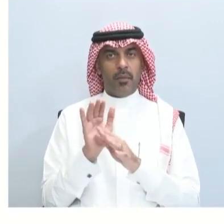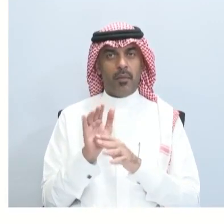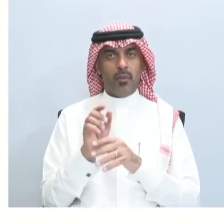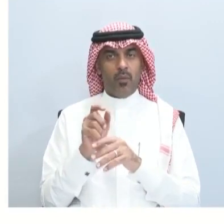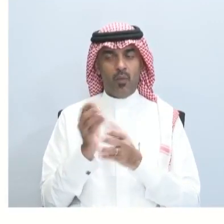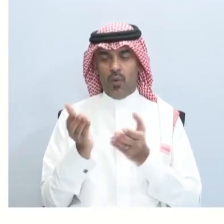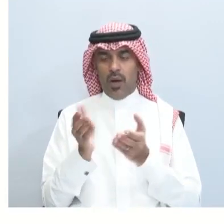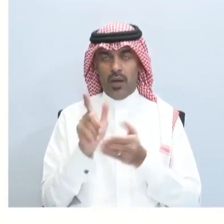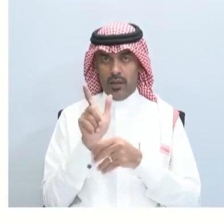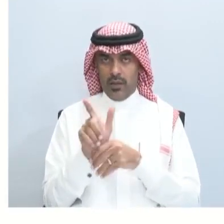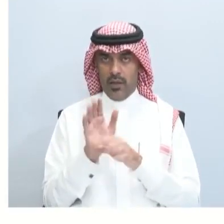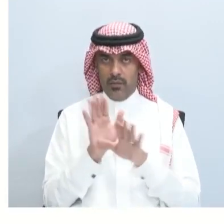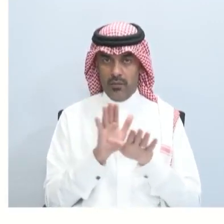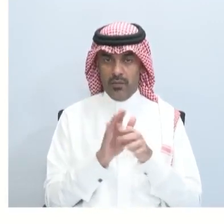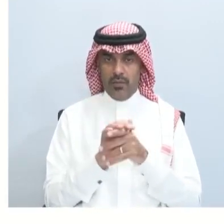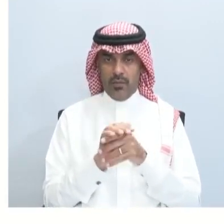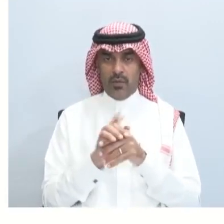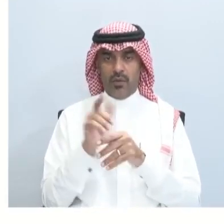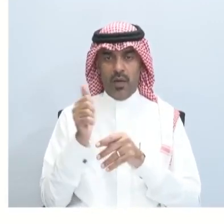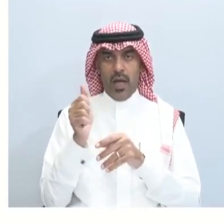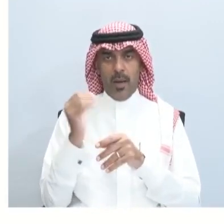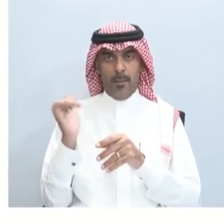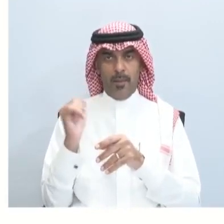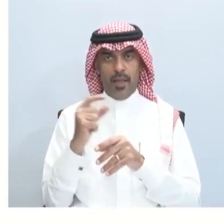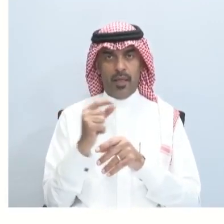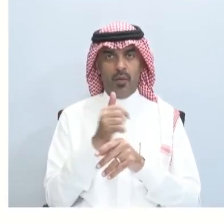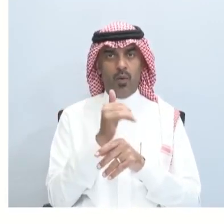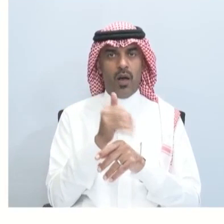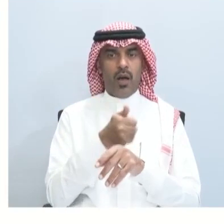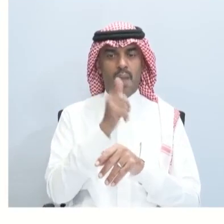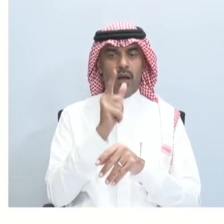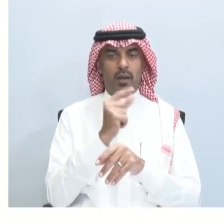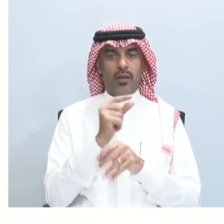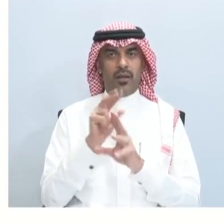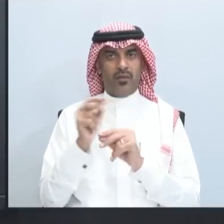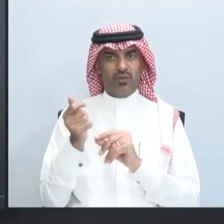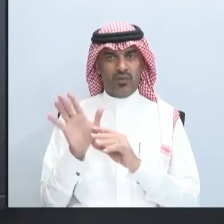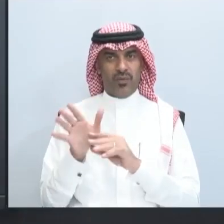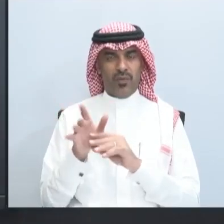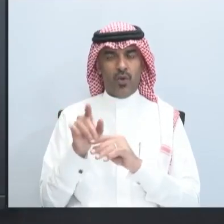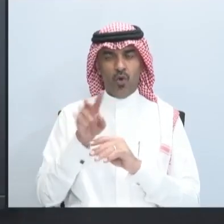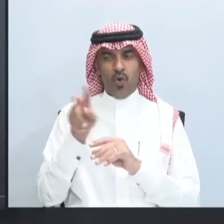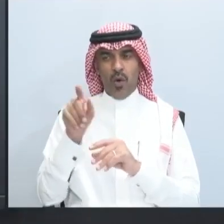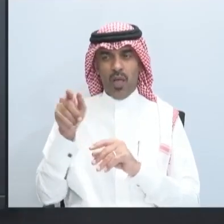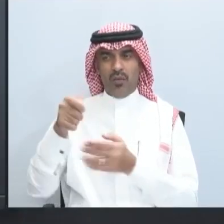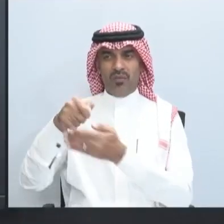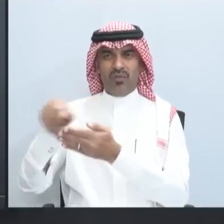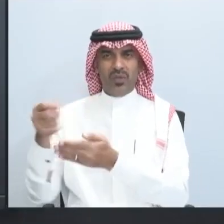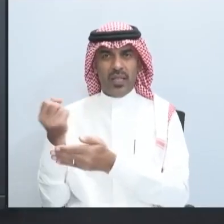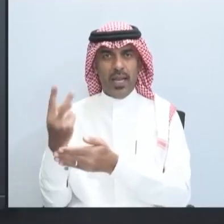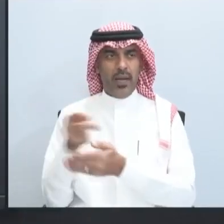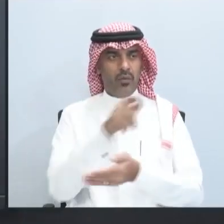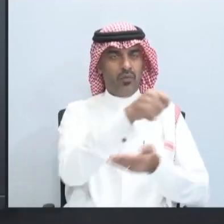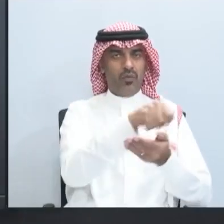صحيحه لدينا احمد وخالد هذا مبلغ احمد ومبلغ خالد اذا اشترى كل منهما بقيمه